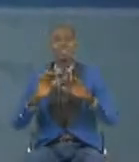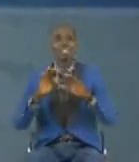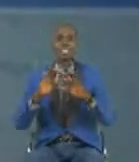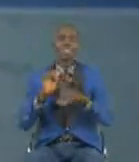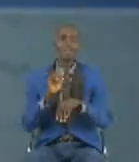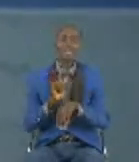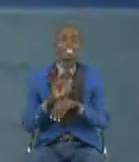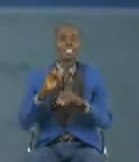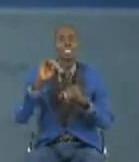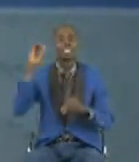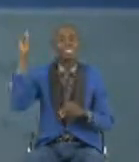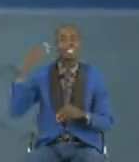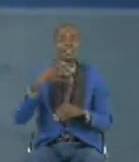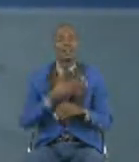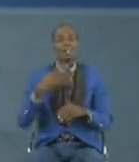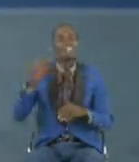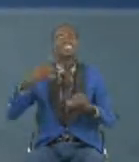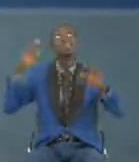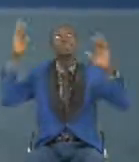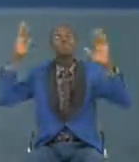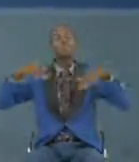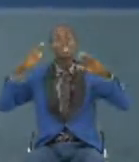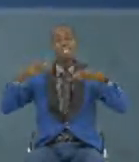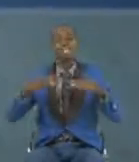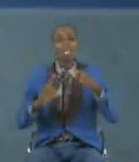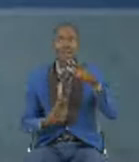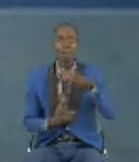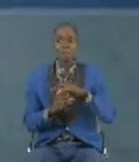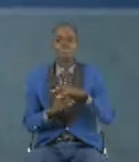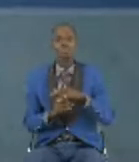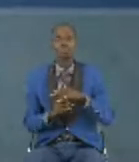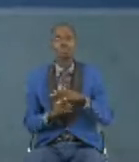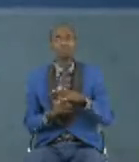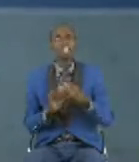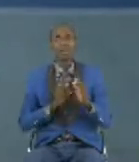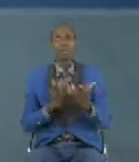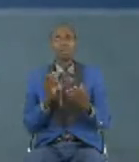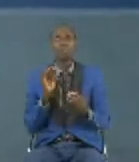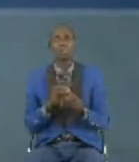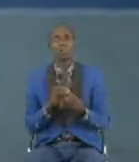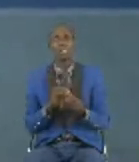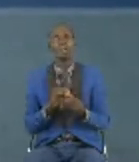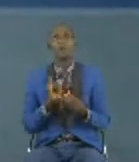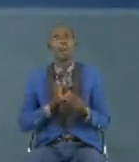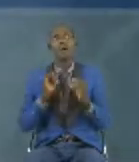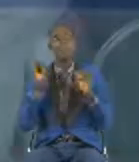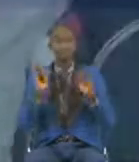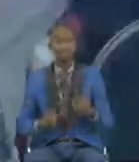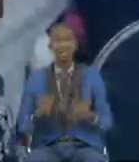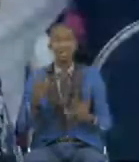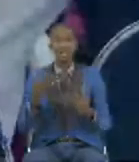et la pluie commence là-bas, et tu dis, Je peux prendre plus. Je peux avoir